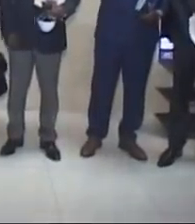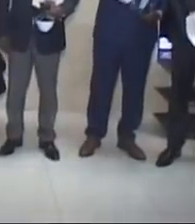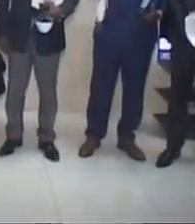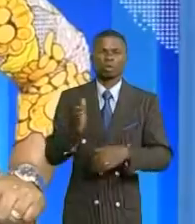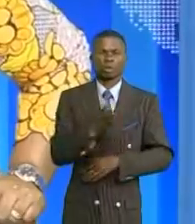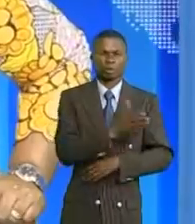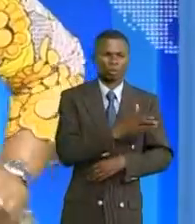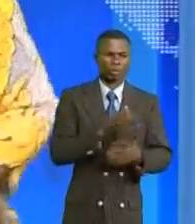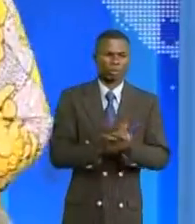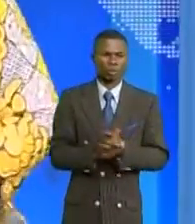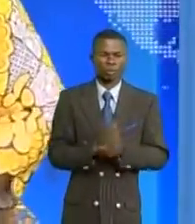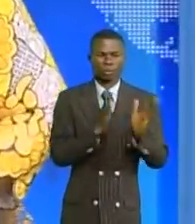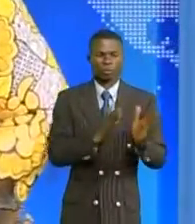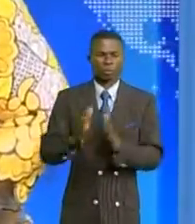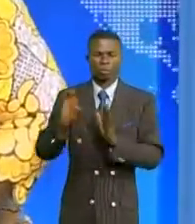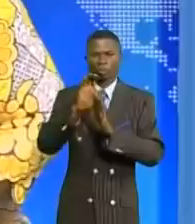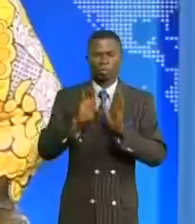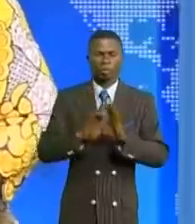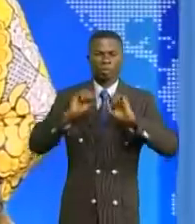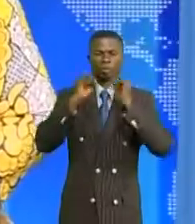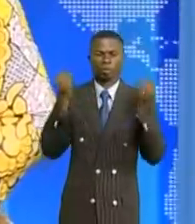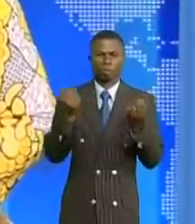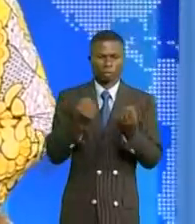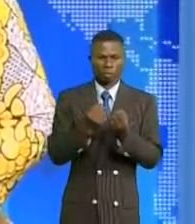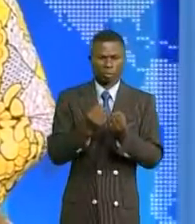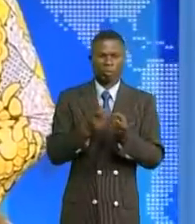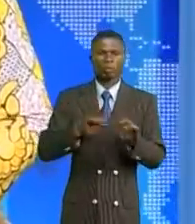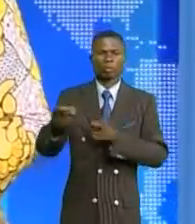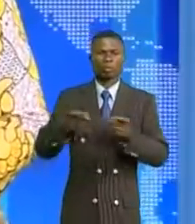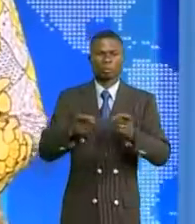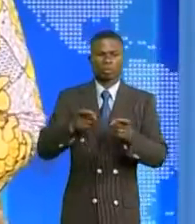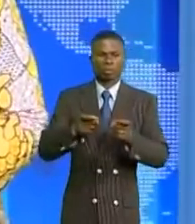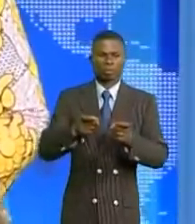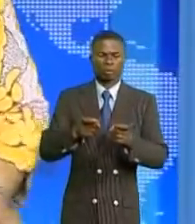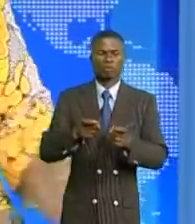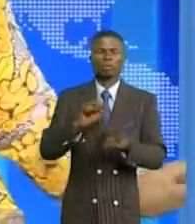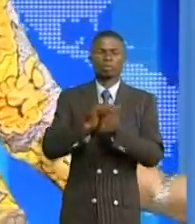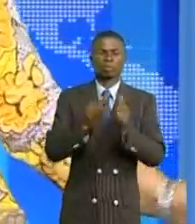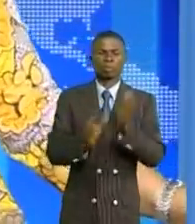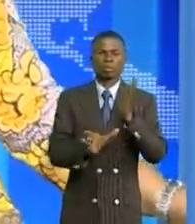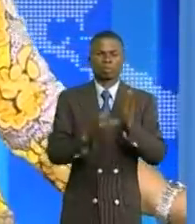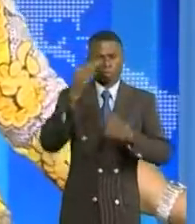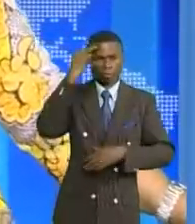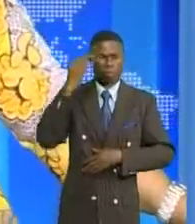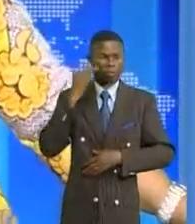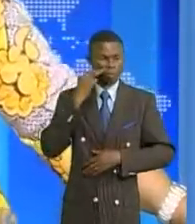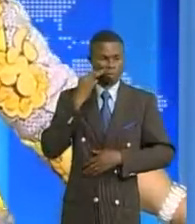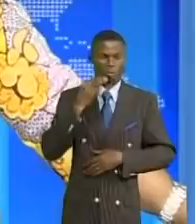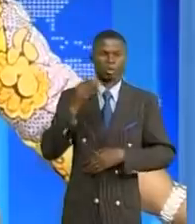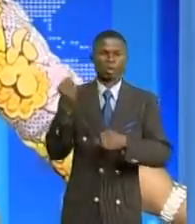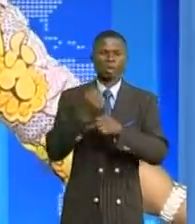république l'amélioration des conditions sociales et un régime de retraite des 100 le vice premier ministre ministre de la fonction publique